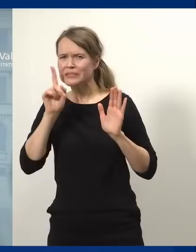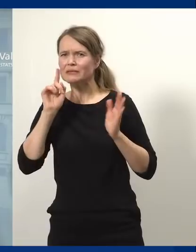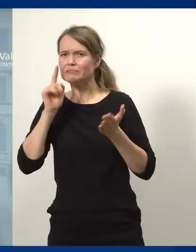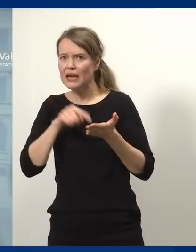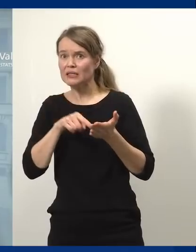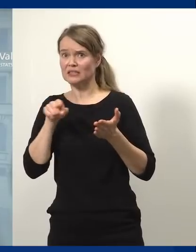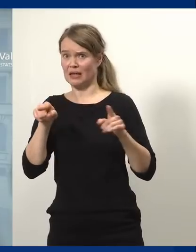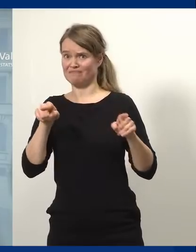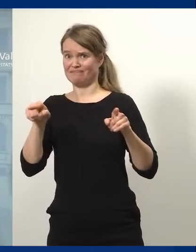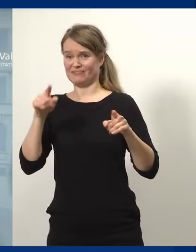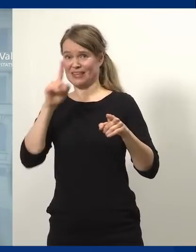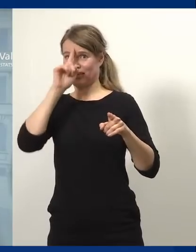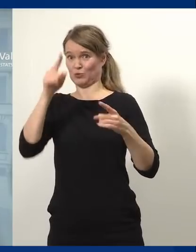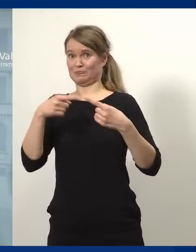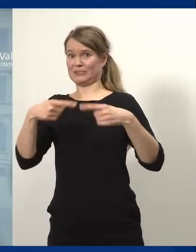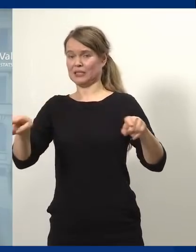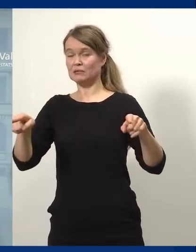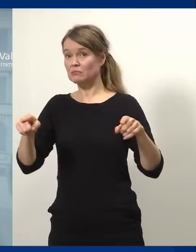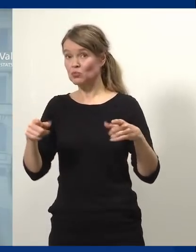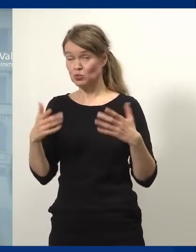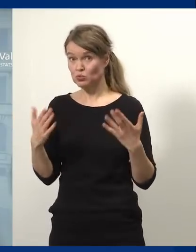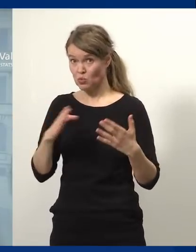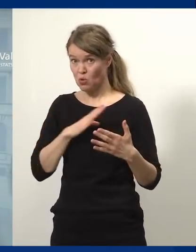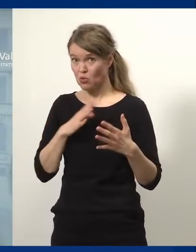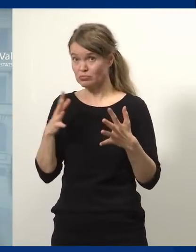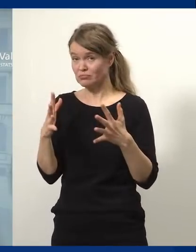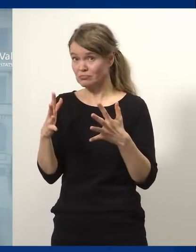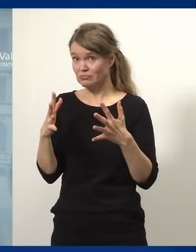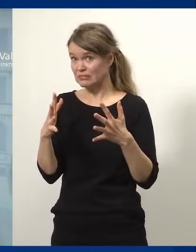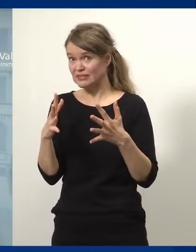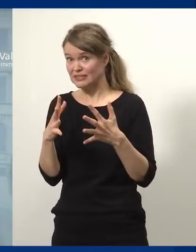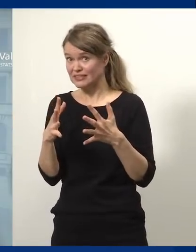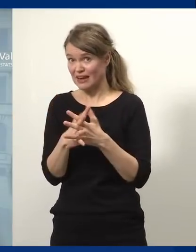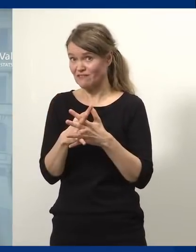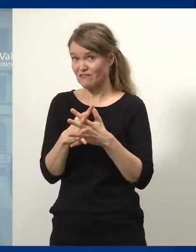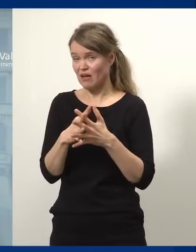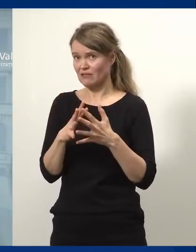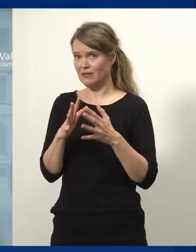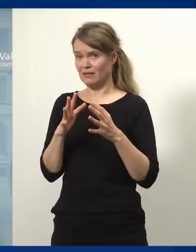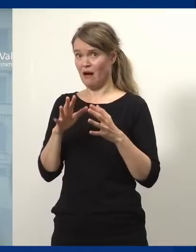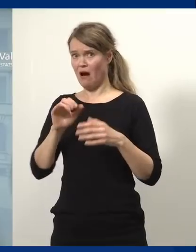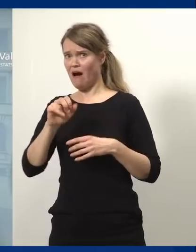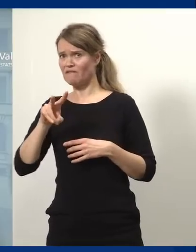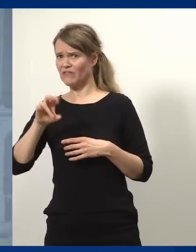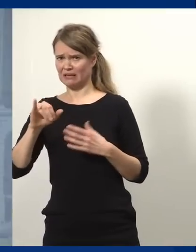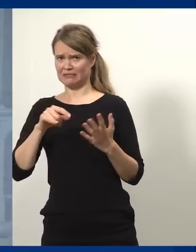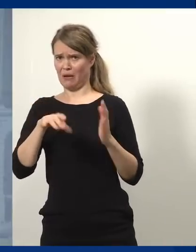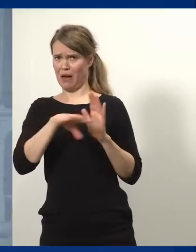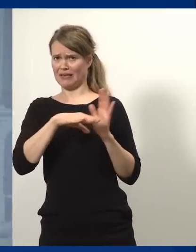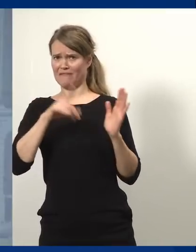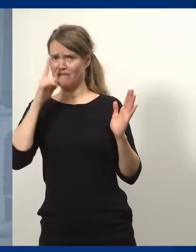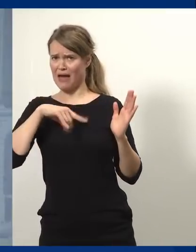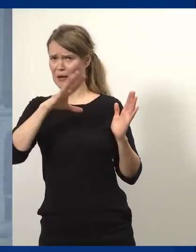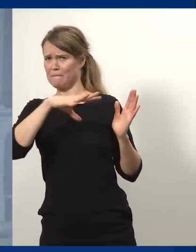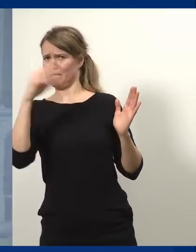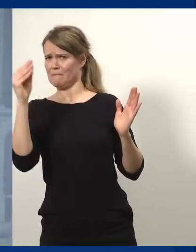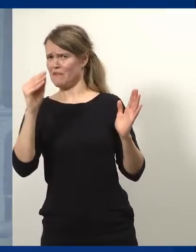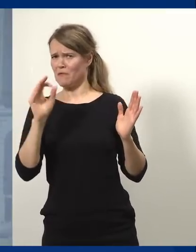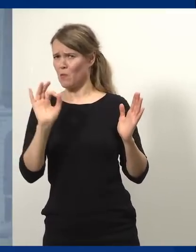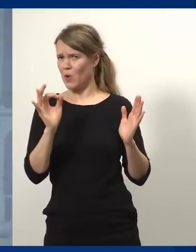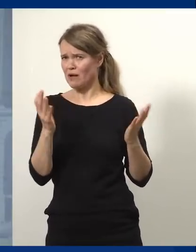kuntosali, niin onko tästä tullut selvyys? Onko avi tulkinnut väärin lakia ja miten tässä toimitaan? No ensinnäkin totean sen,